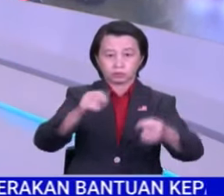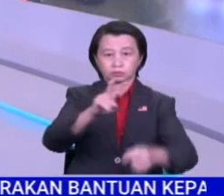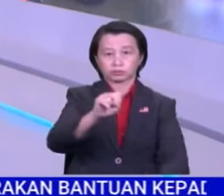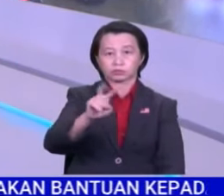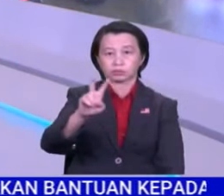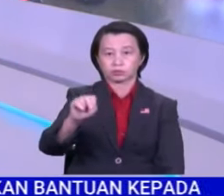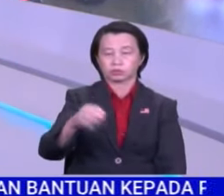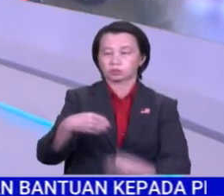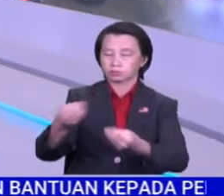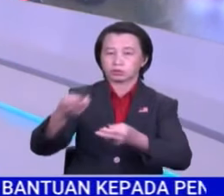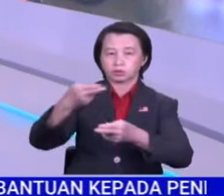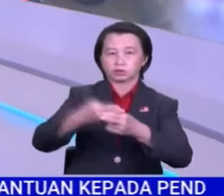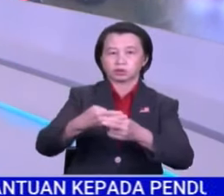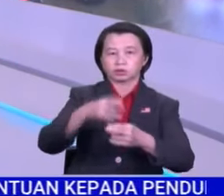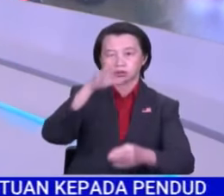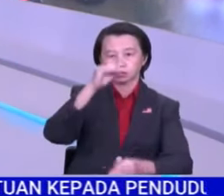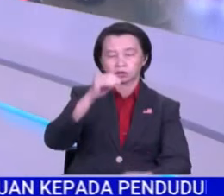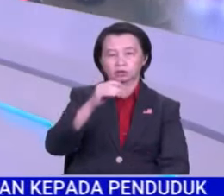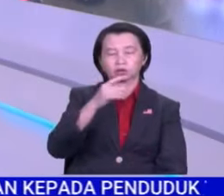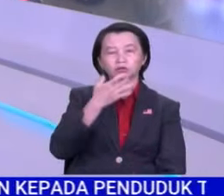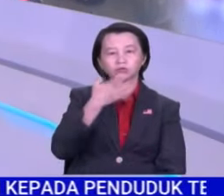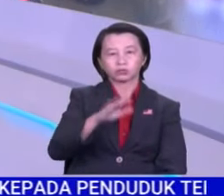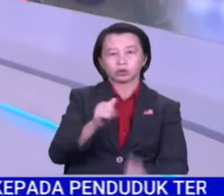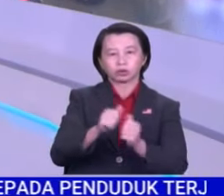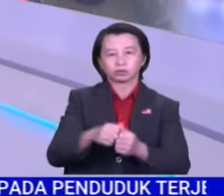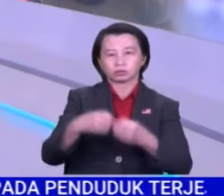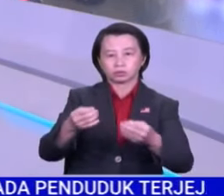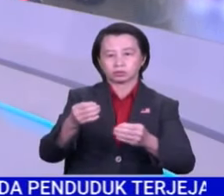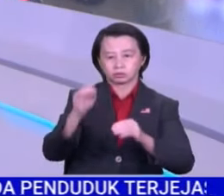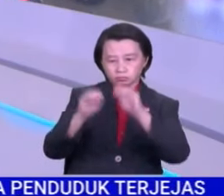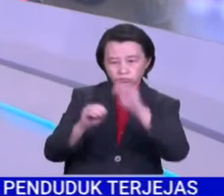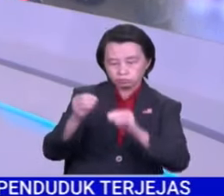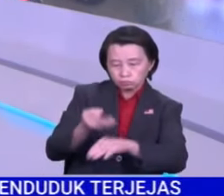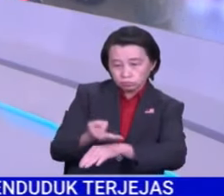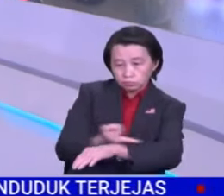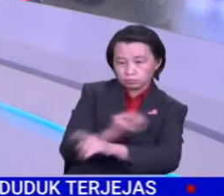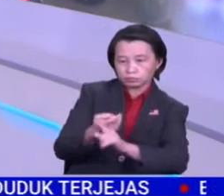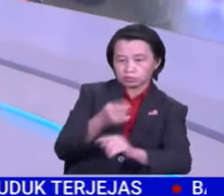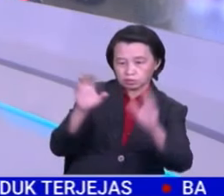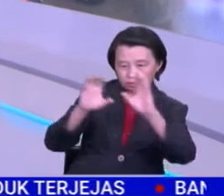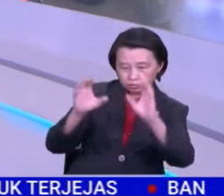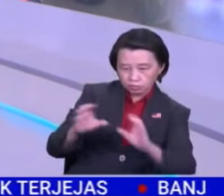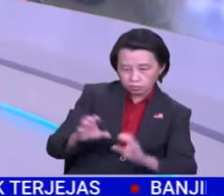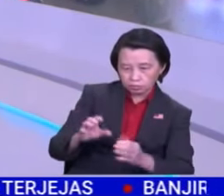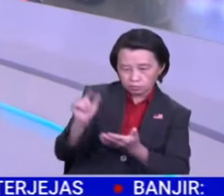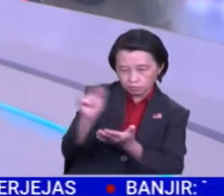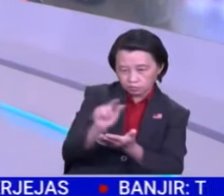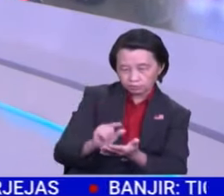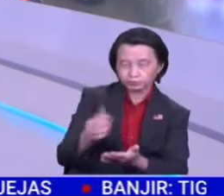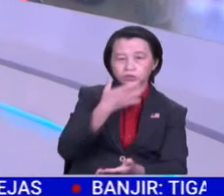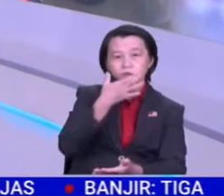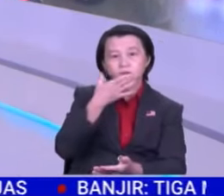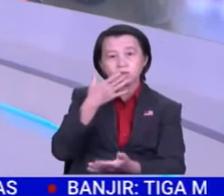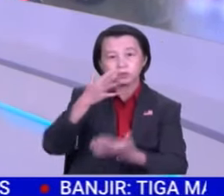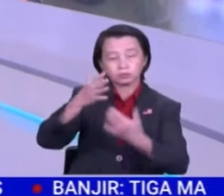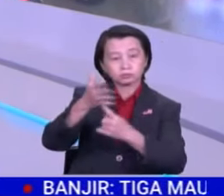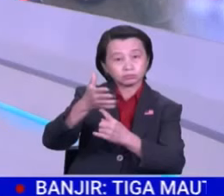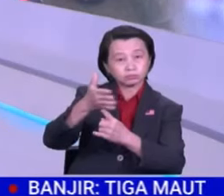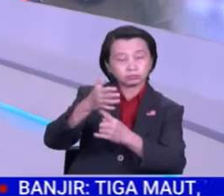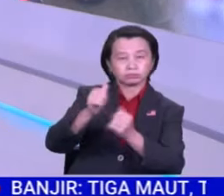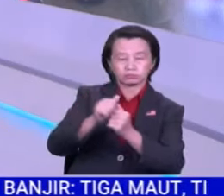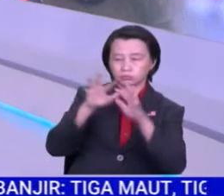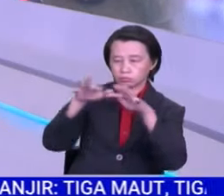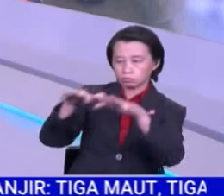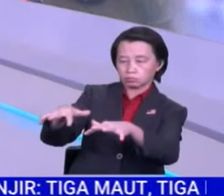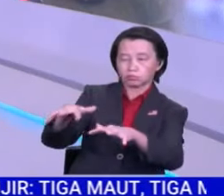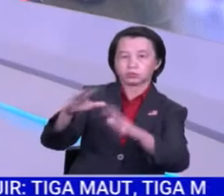2020 yang diberi nama Laki Tuah dengan suntikan elemen segar daripada corak geometri serta warna jalur gemilang